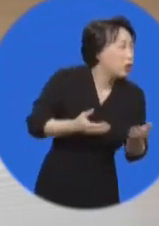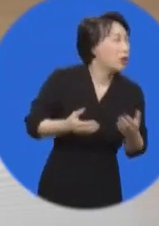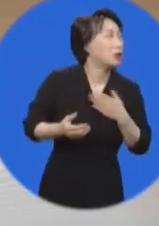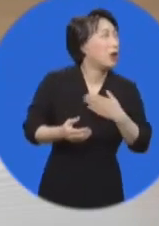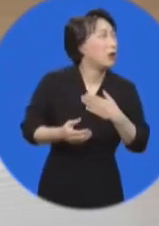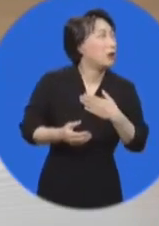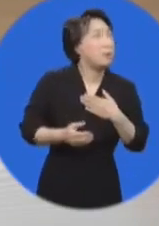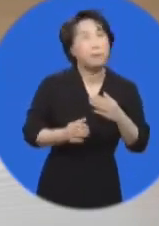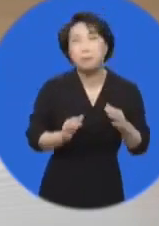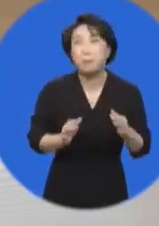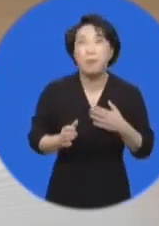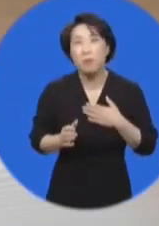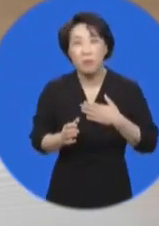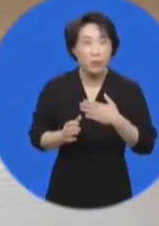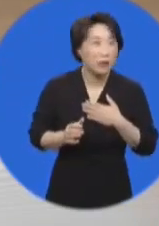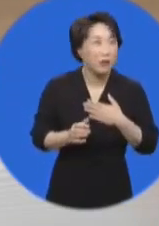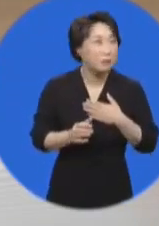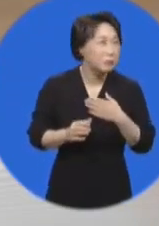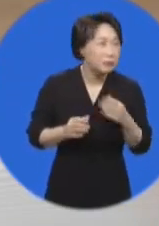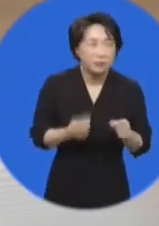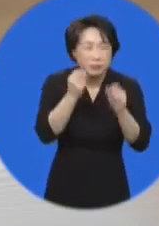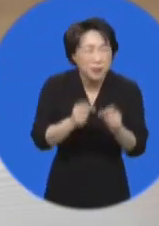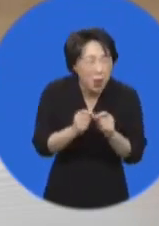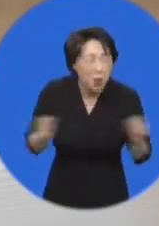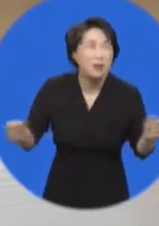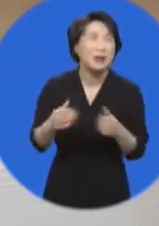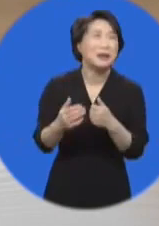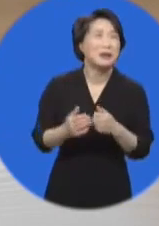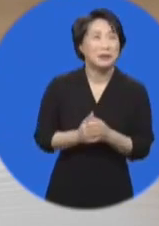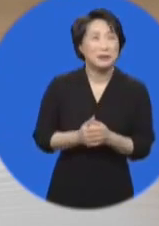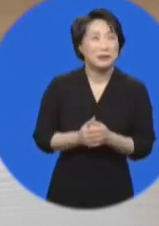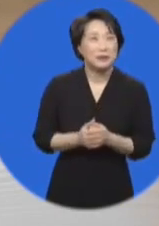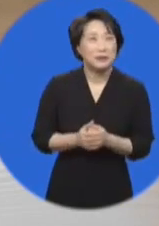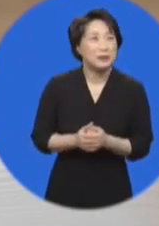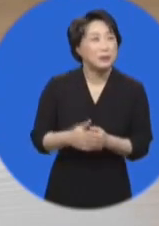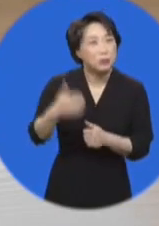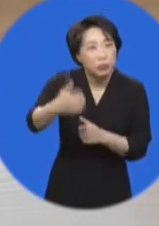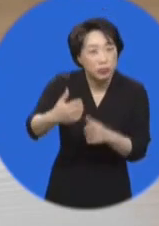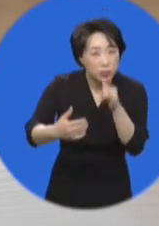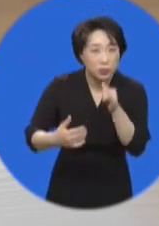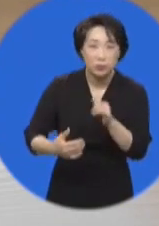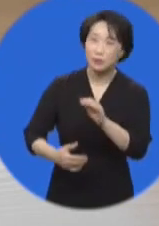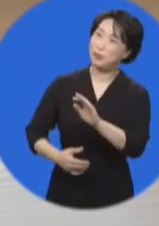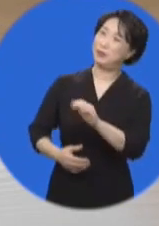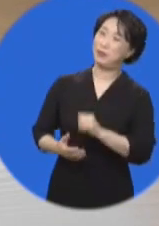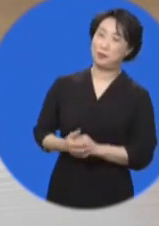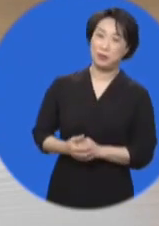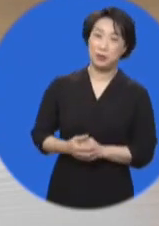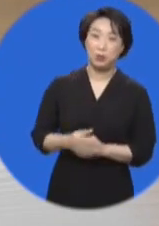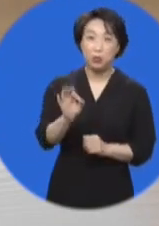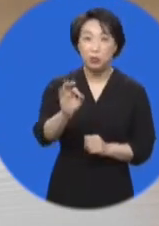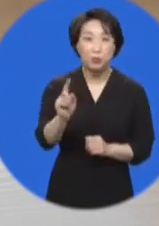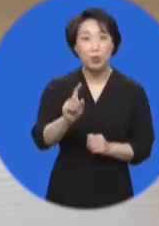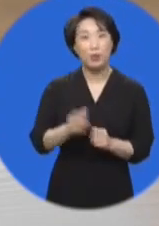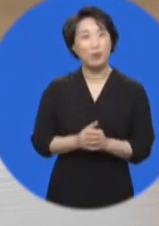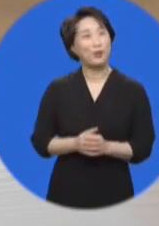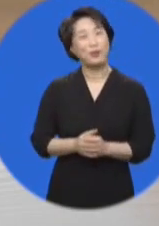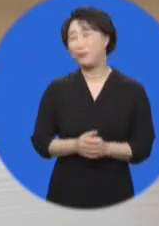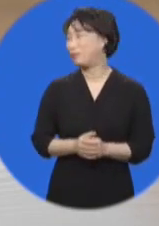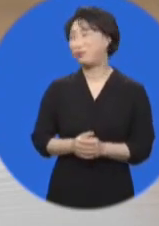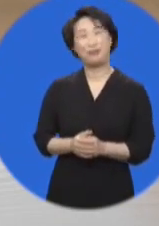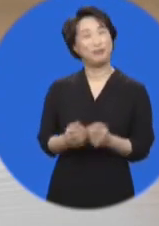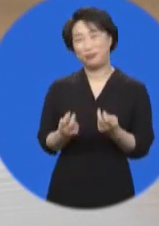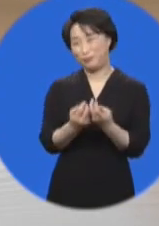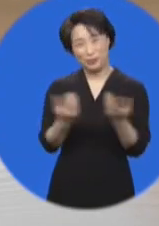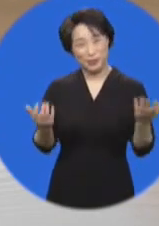얼마든지 줄 테니 나 좀 오래 살게 해주세요. 근데 돈은 고개를 절레절레